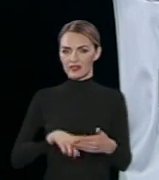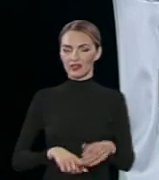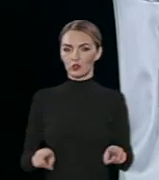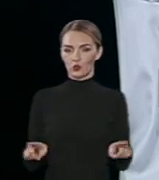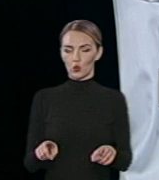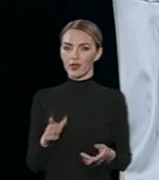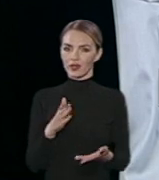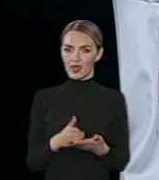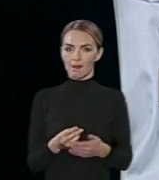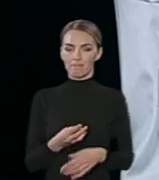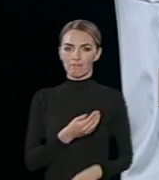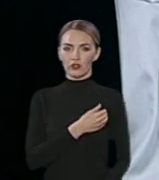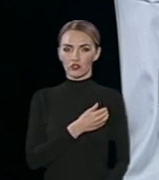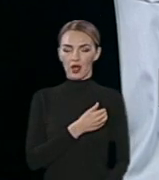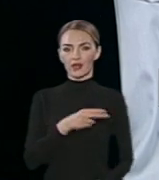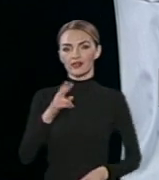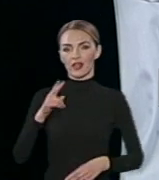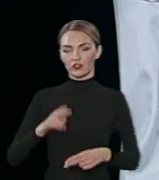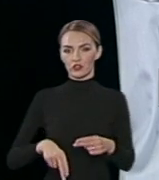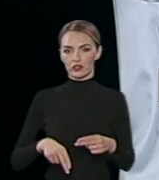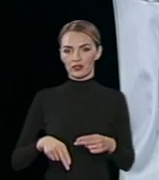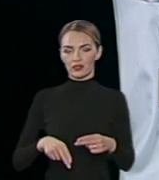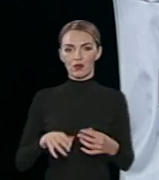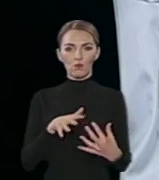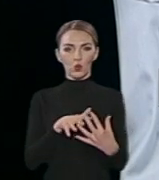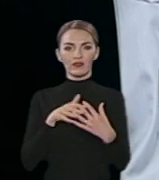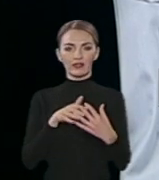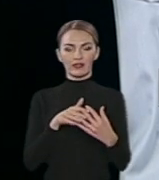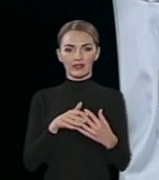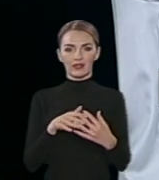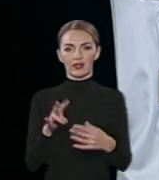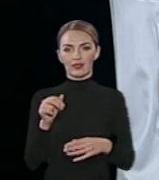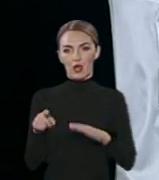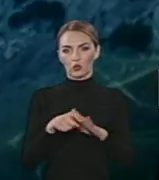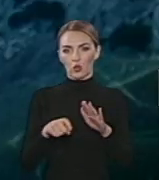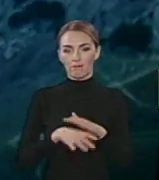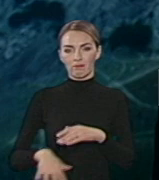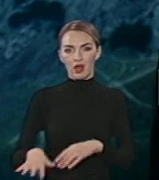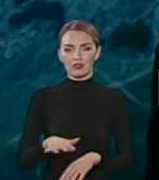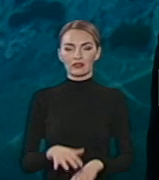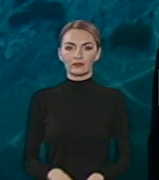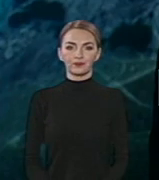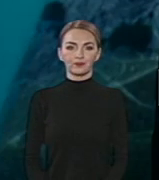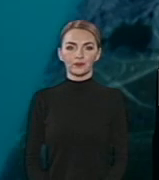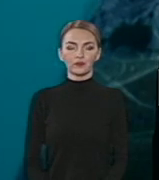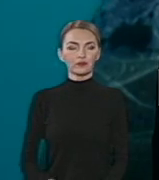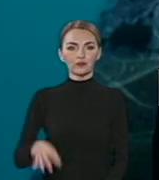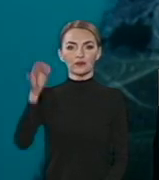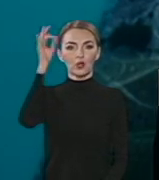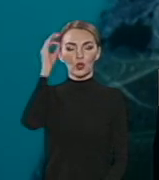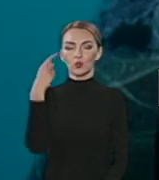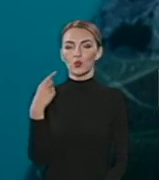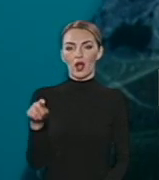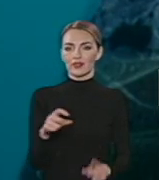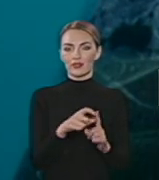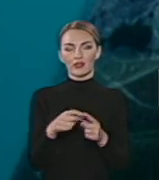є якесь бажання закінчити бойові дії, ну, принаймні на Донбасі? Но мне сразу вспоминается другая цитата